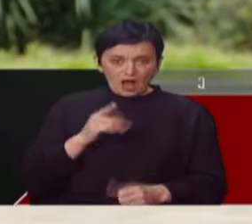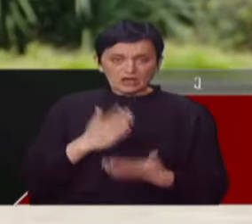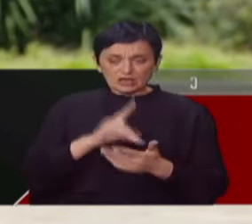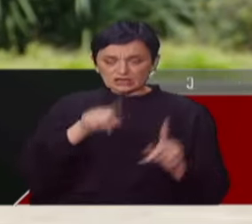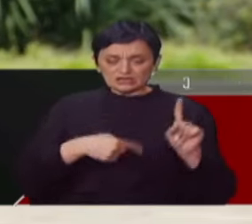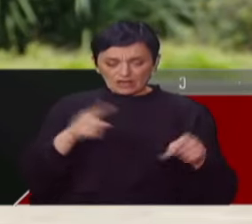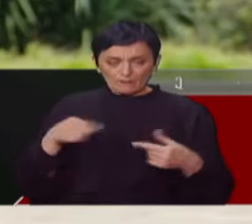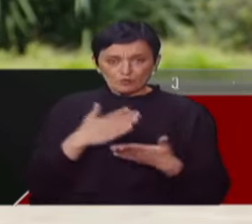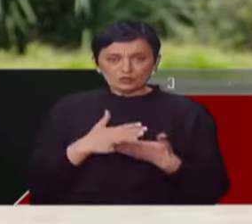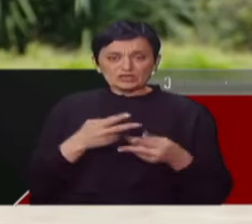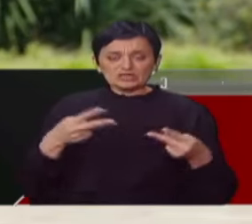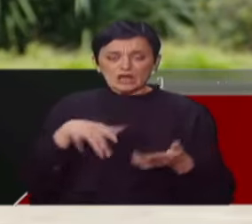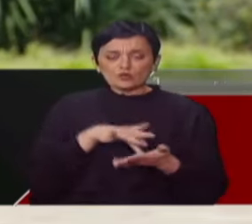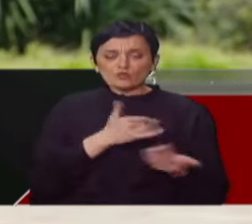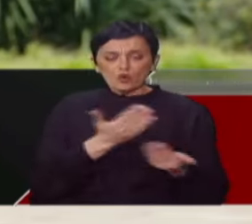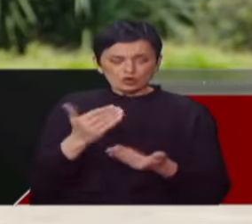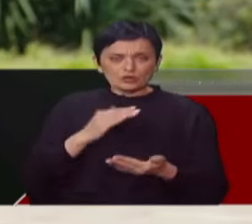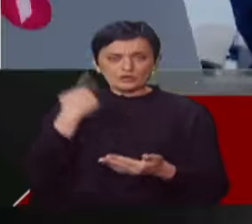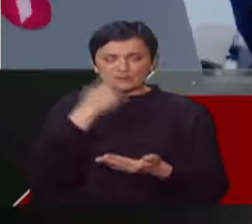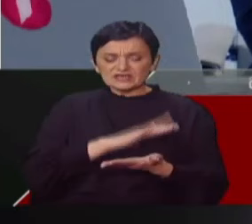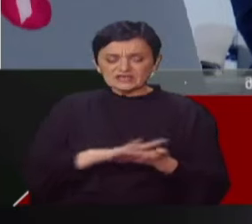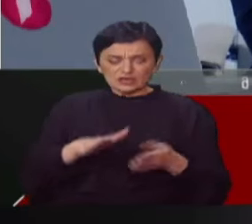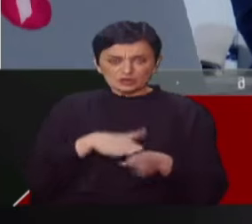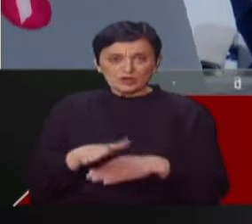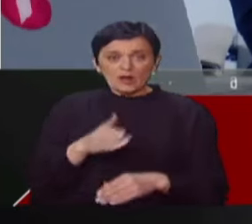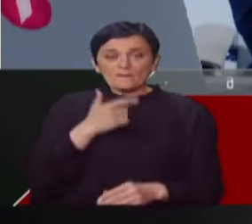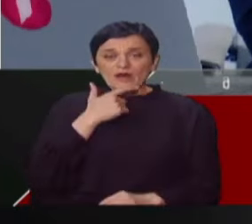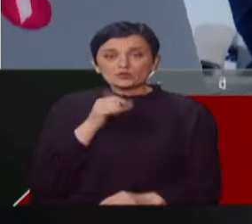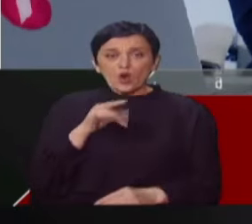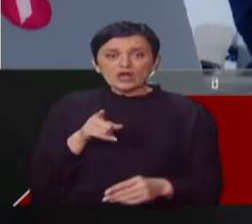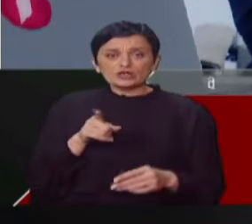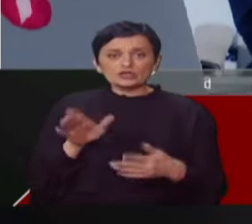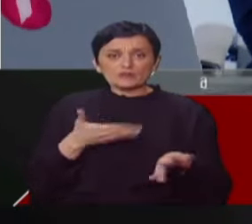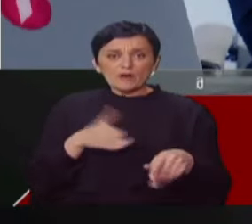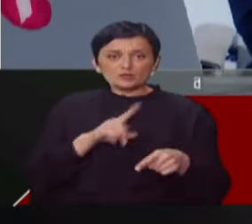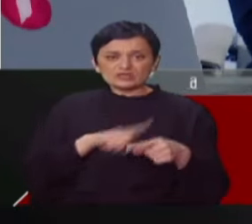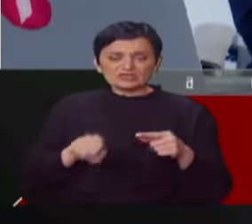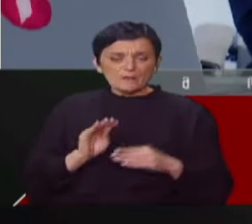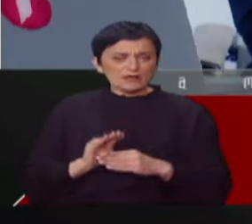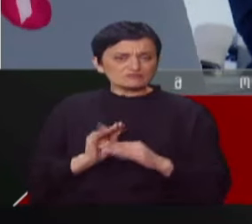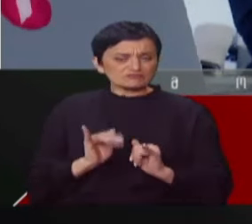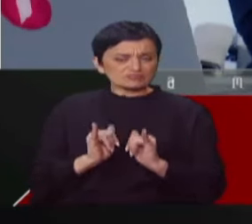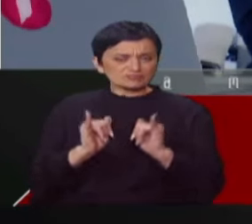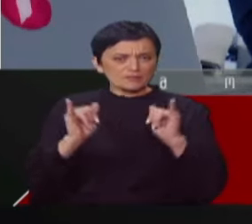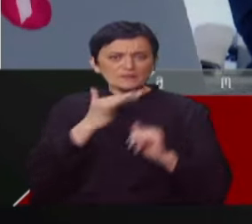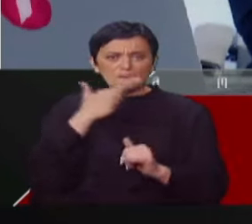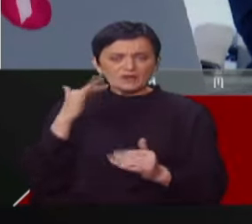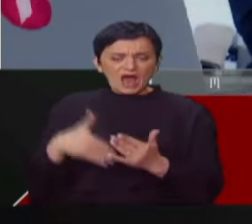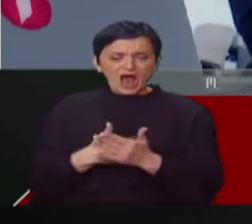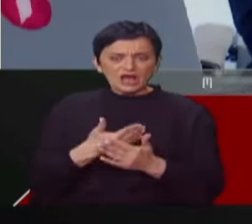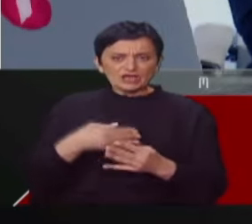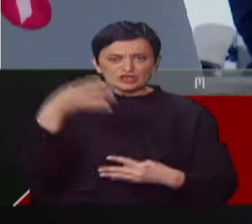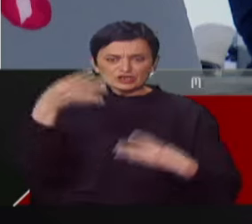თანამოქალაქეების წინაშე და ამ ვალდებულებას პირნათლად შევასრულებთ ბატონო არჩილ ბათუმი სწრაფად მზარდიე ქალაქი არის ძალიან ბევრი ახალი